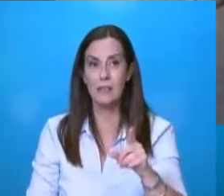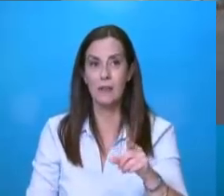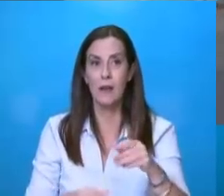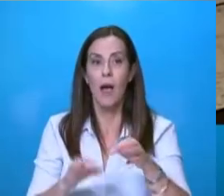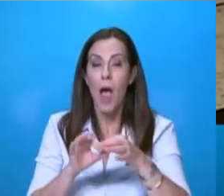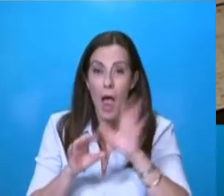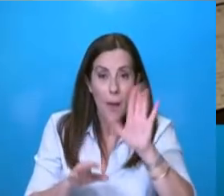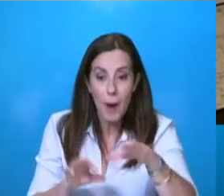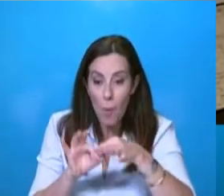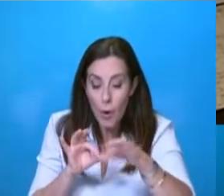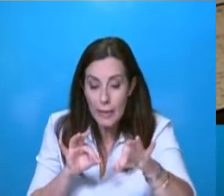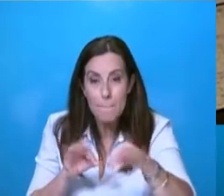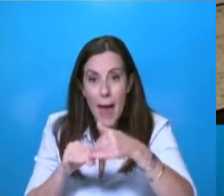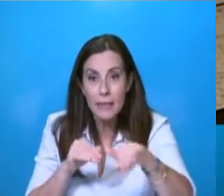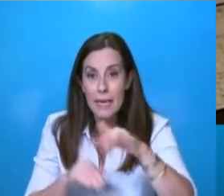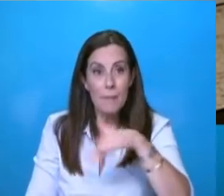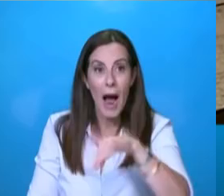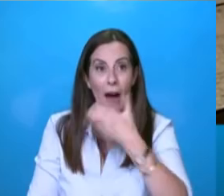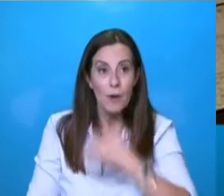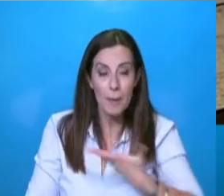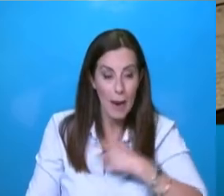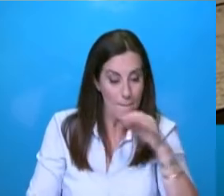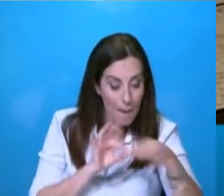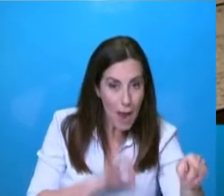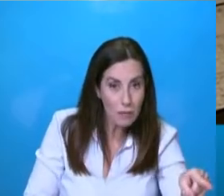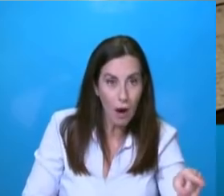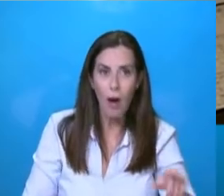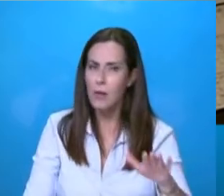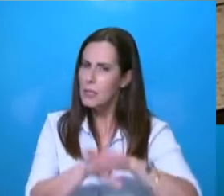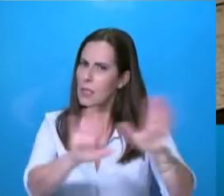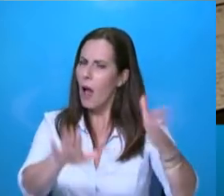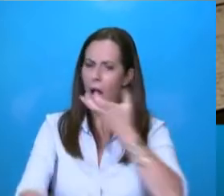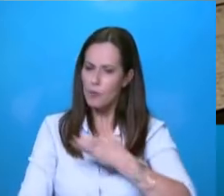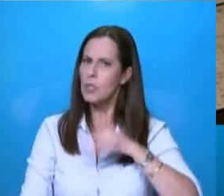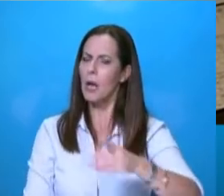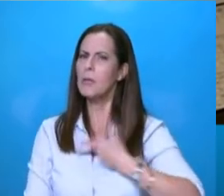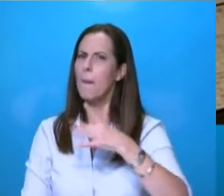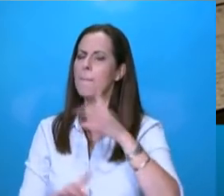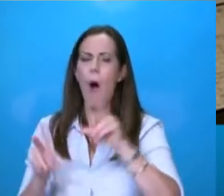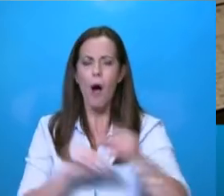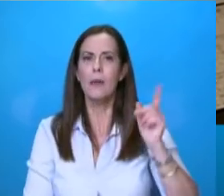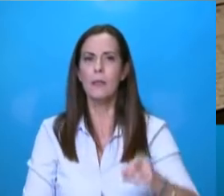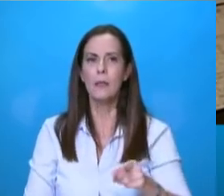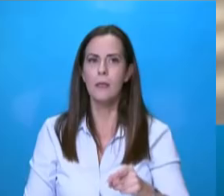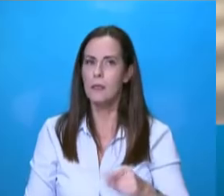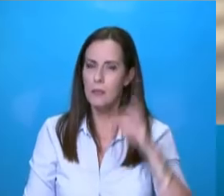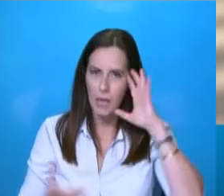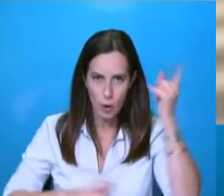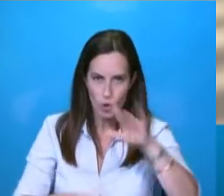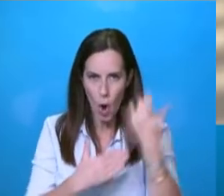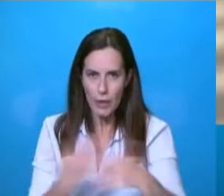ומודדים מטרים גם ברחובות. אם הרבי מלובביץ' מקבל 100 מטר, סליחה, הרבי שלי צריך גם לקבל 100 מטר. זה טרלול שלעולם לא נגמר.